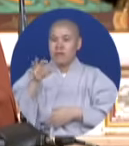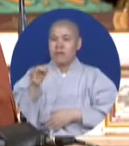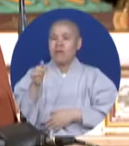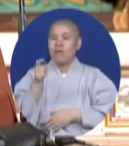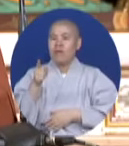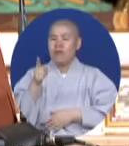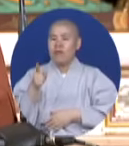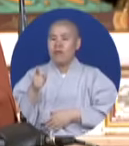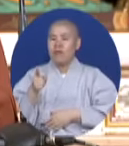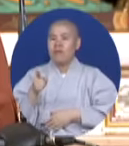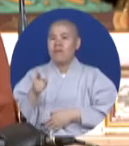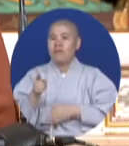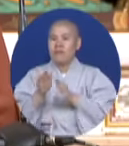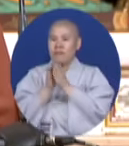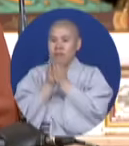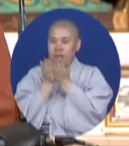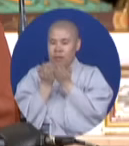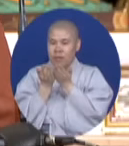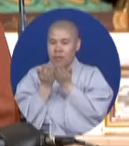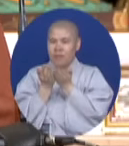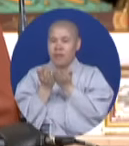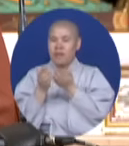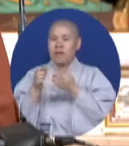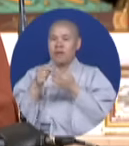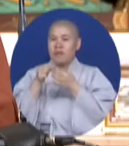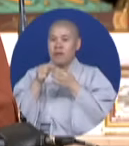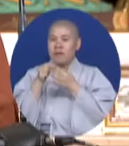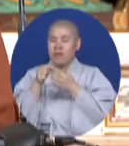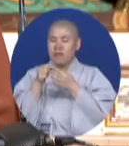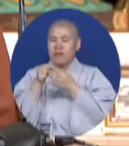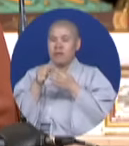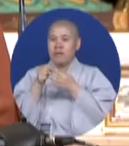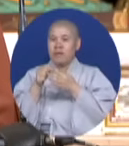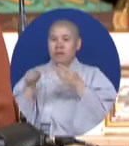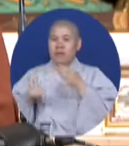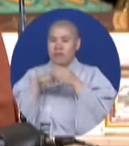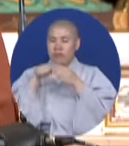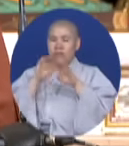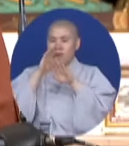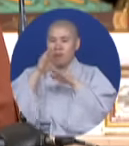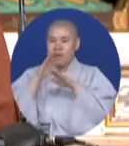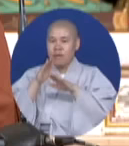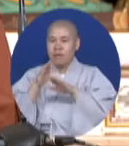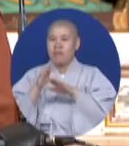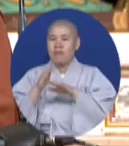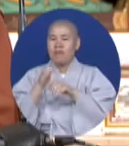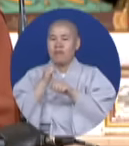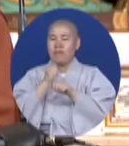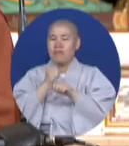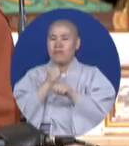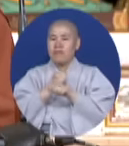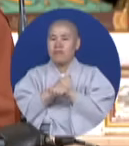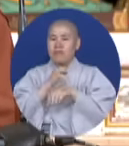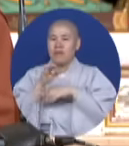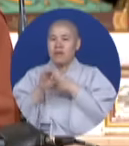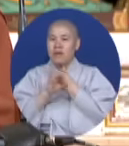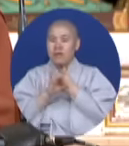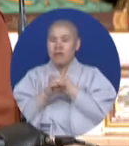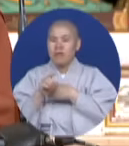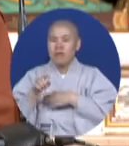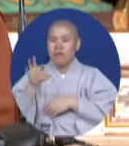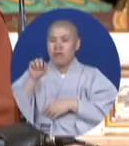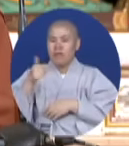서산스님 법어집 제1권에 수록된 내용인데 뭐냐면 이